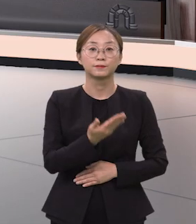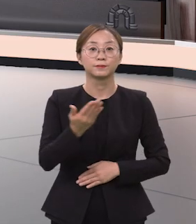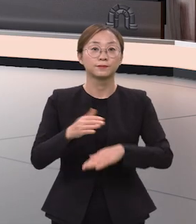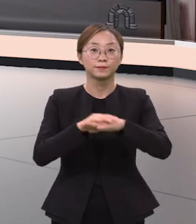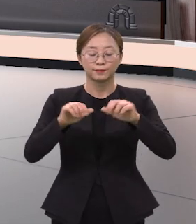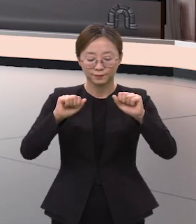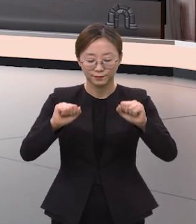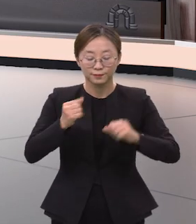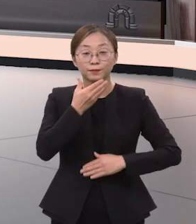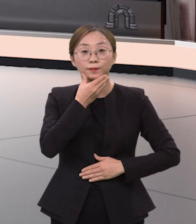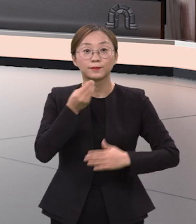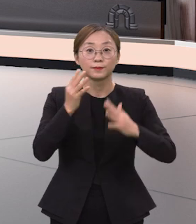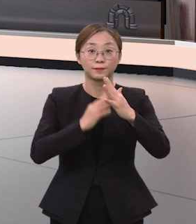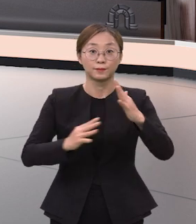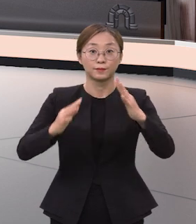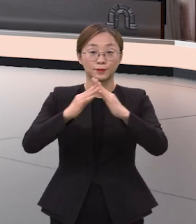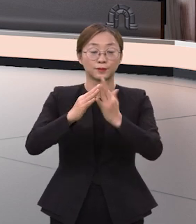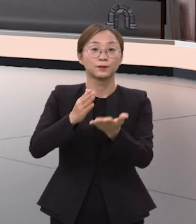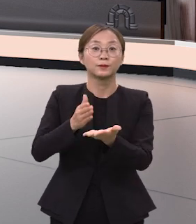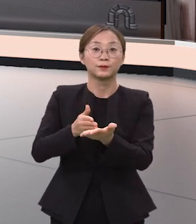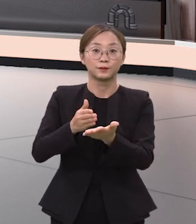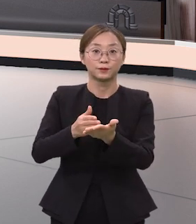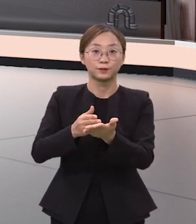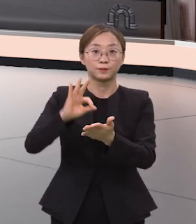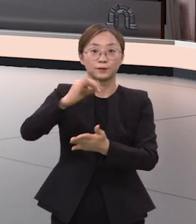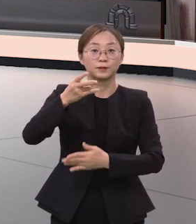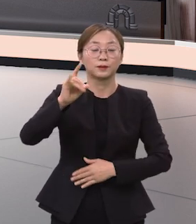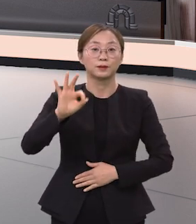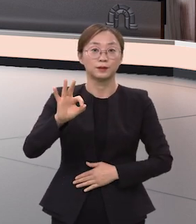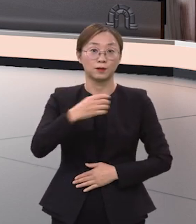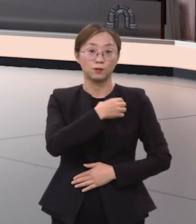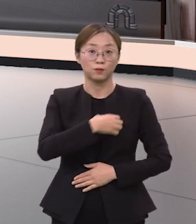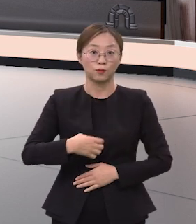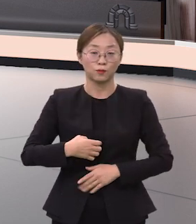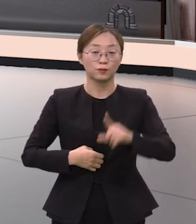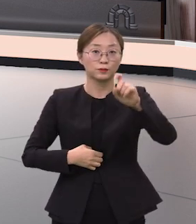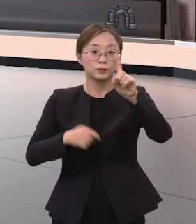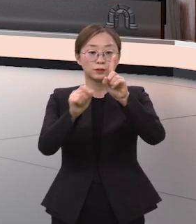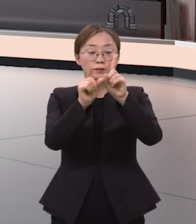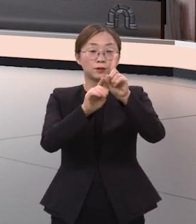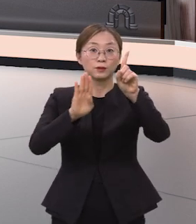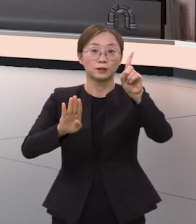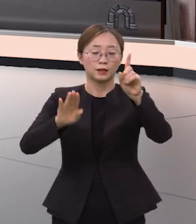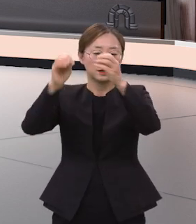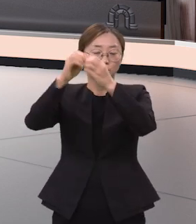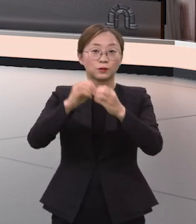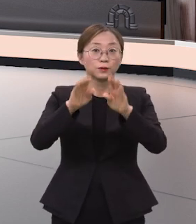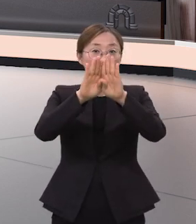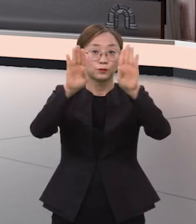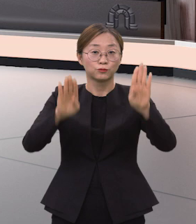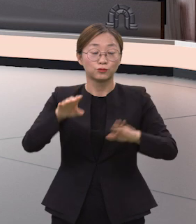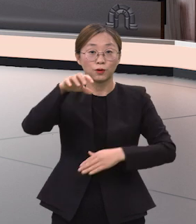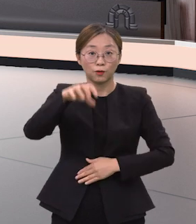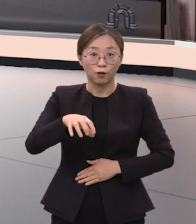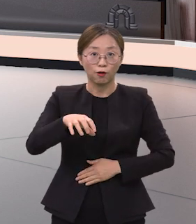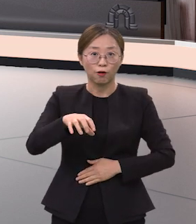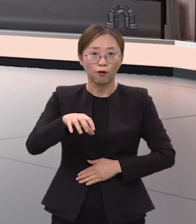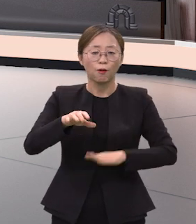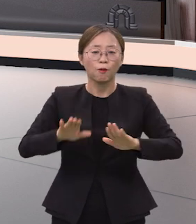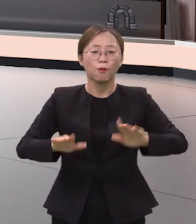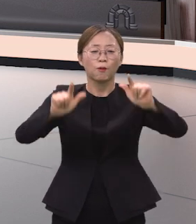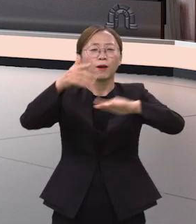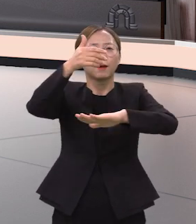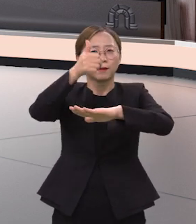여러분 안녕하십니까? 행복한 시민 소식입니다. 공주시 의당면은 지난 4일 한국민속극 박물관에서